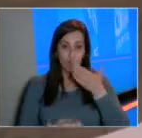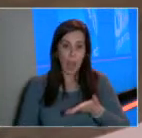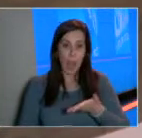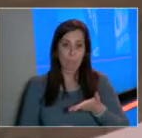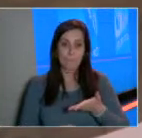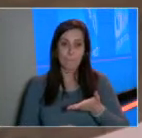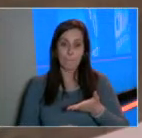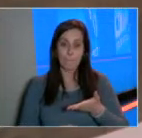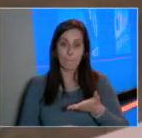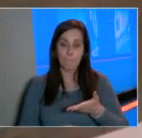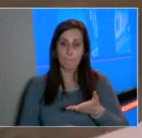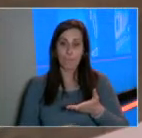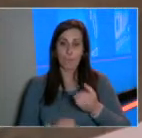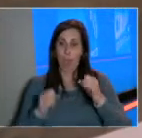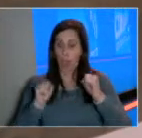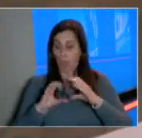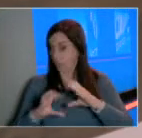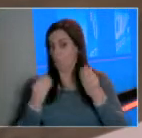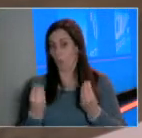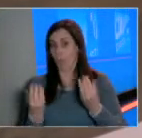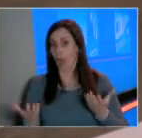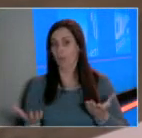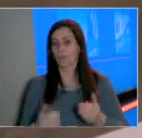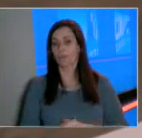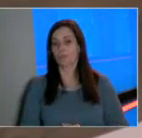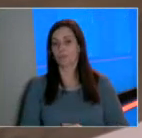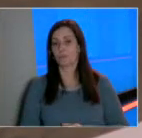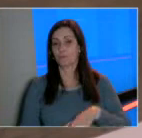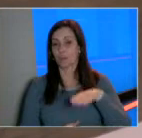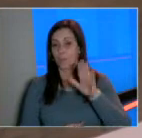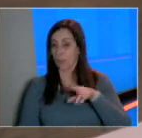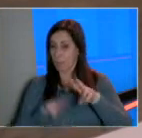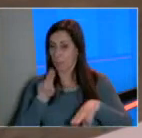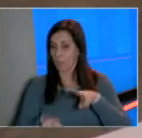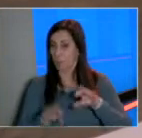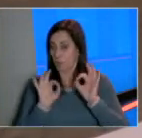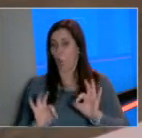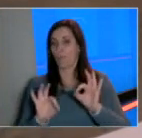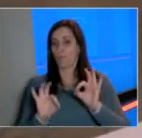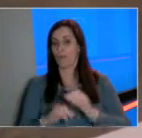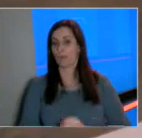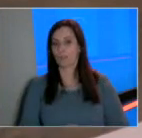בירושלים התשתית היא די טובה, וגם מטפלים בזה טוב.